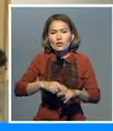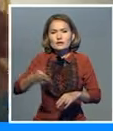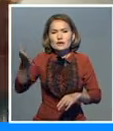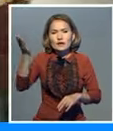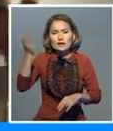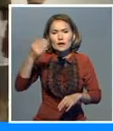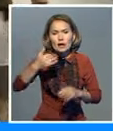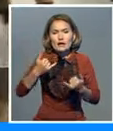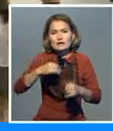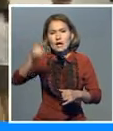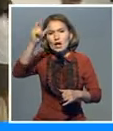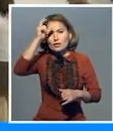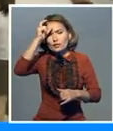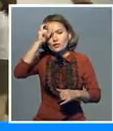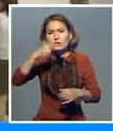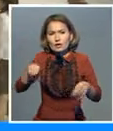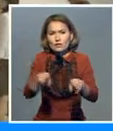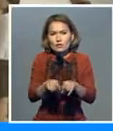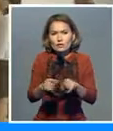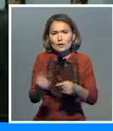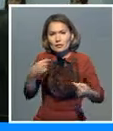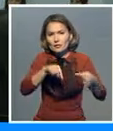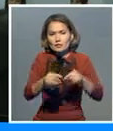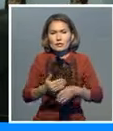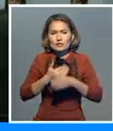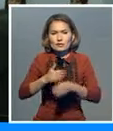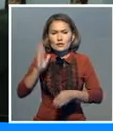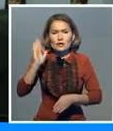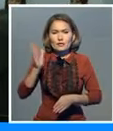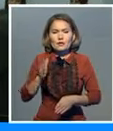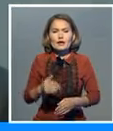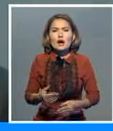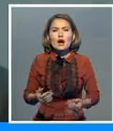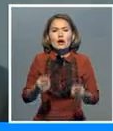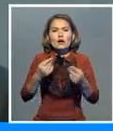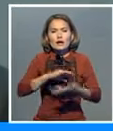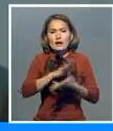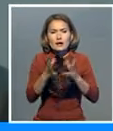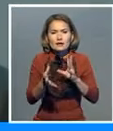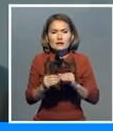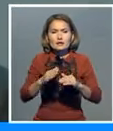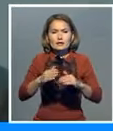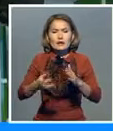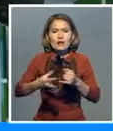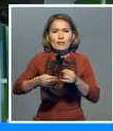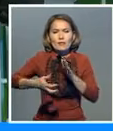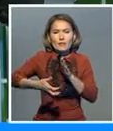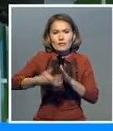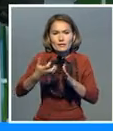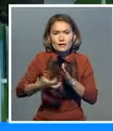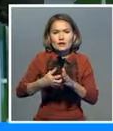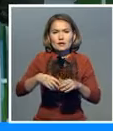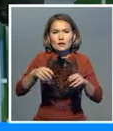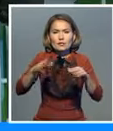дәуіріне қатысты ортақ жоба дайындаймыз деп жоспарлап отырмыз. Тараптар сондай-ақ археолог мамандарды бірігіп дайындауға келісті. Енді